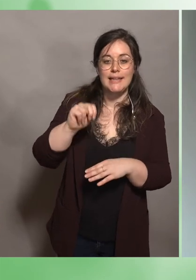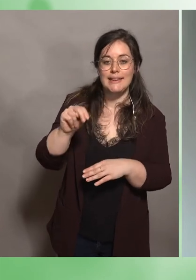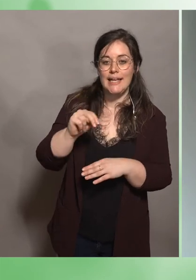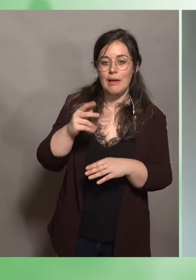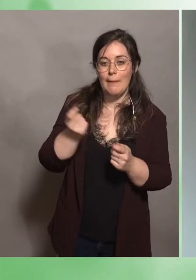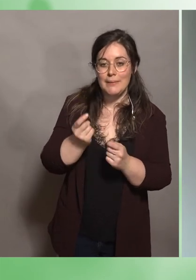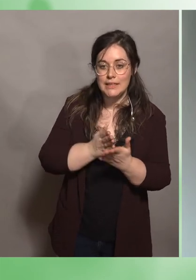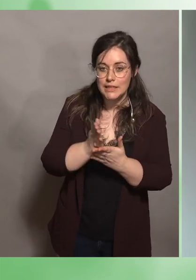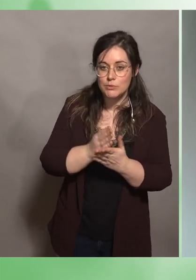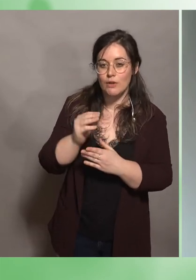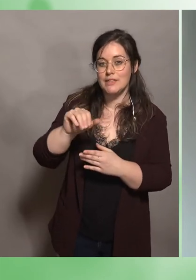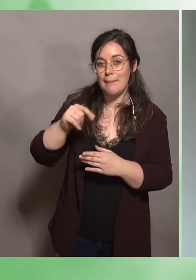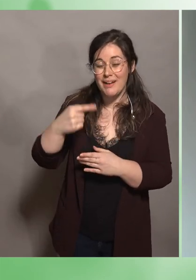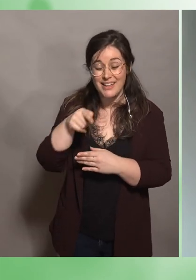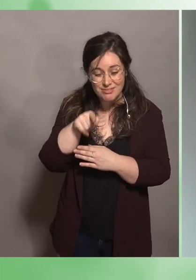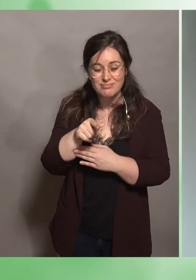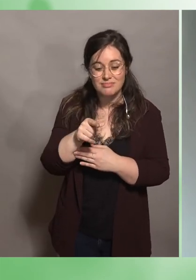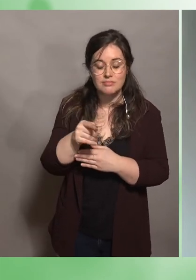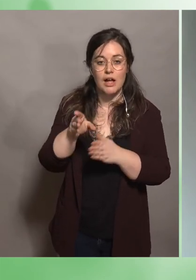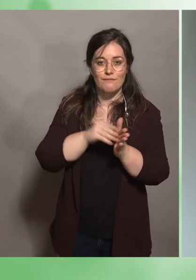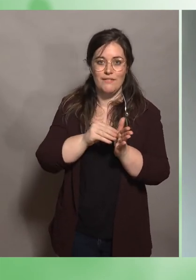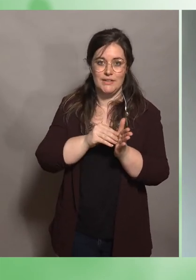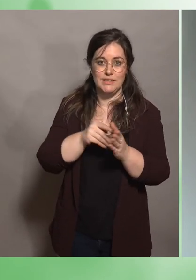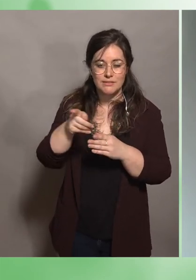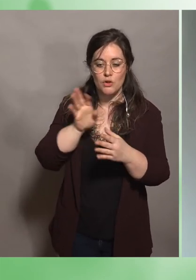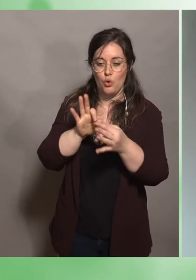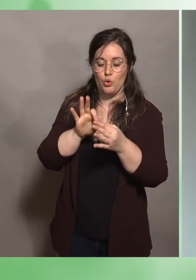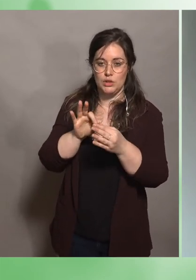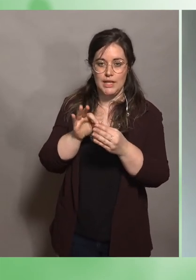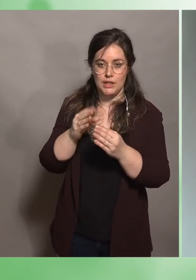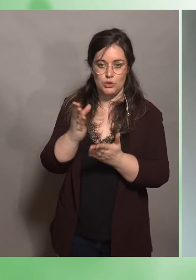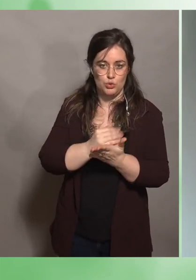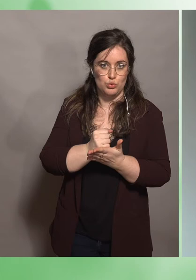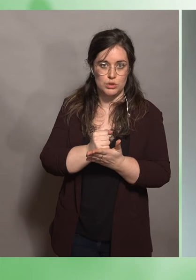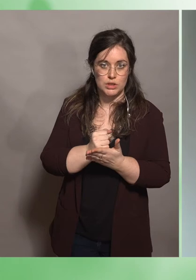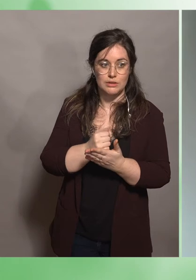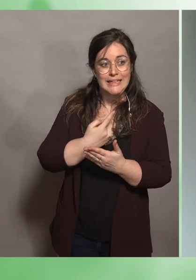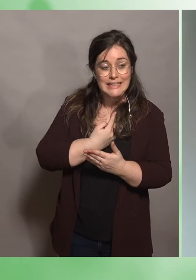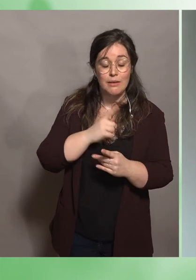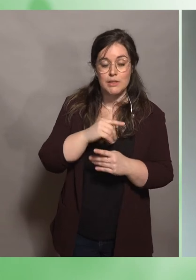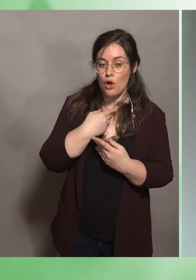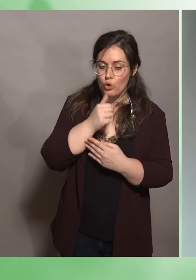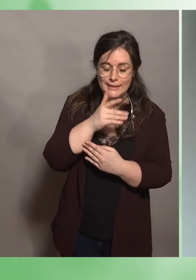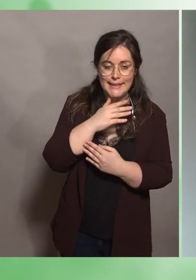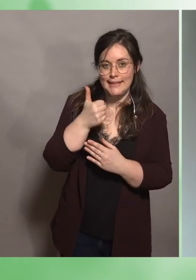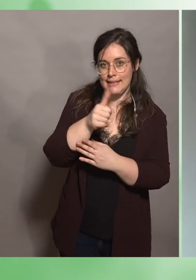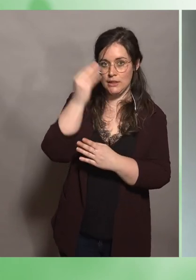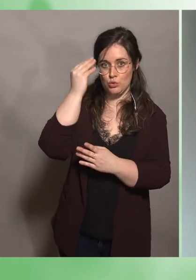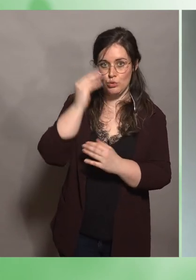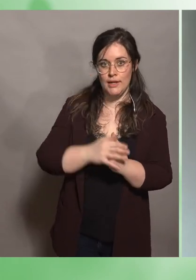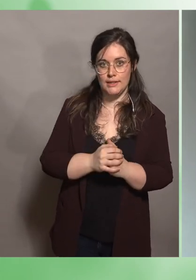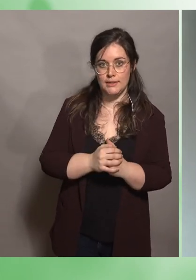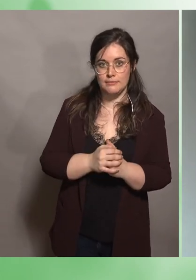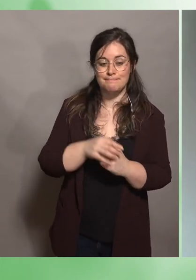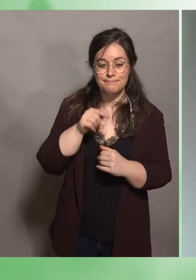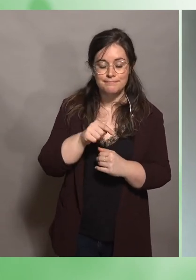MAG, auch das wirklich in Anspruch zu nehmen, weil auch ich lerne nach wie vor täglich dazu und das sind